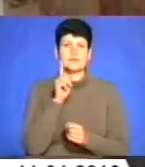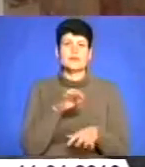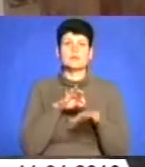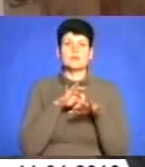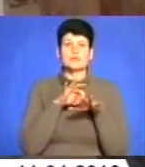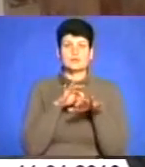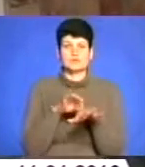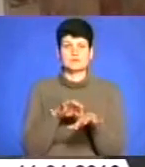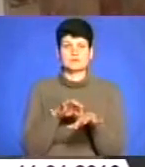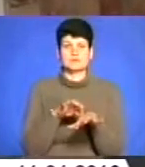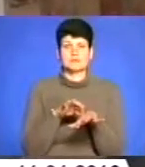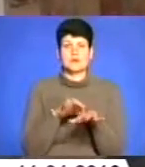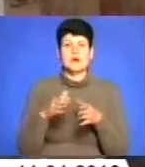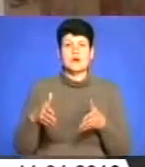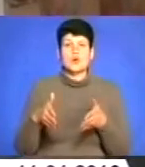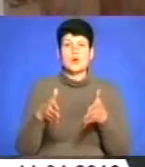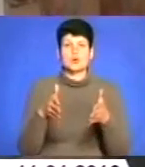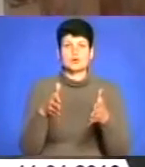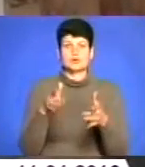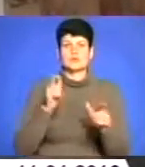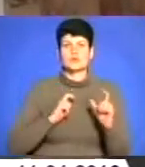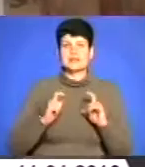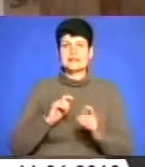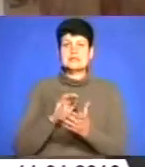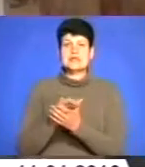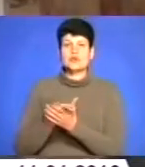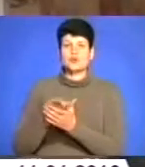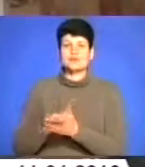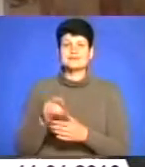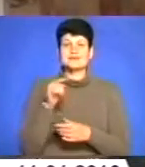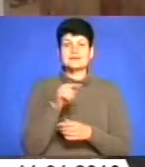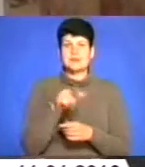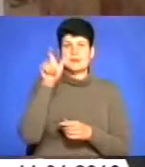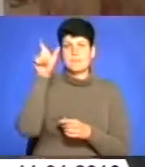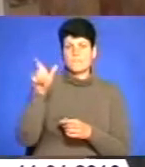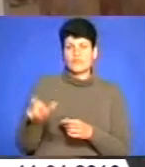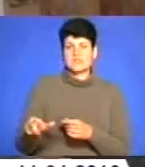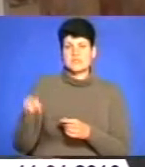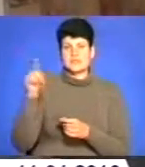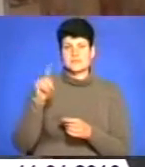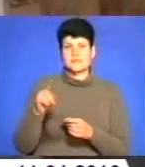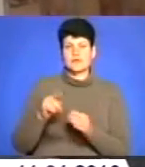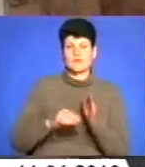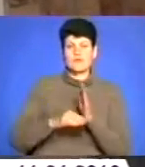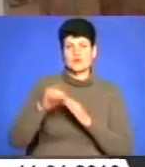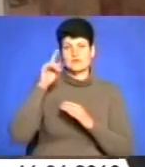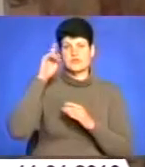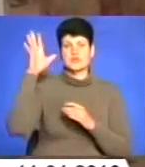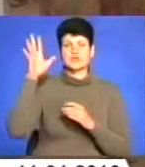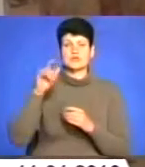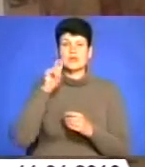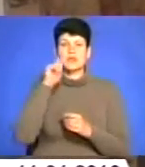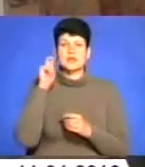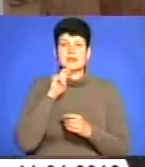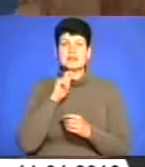проходячи коридорами університету, знайомилася з цими постатями, які возвеличили Україну, науковими постатями, які